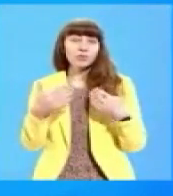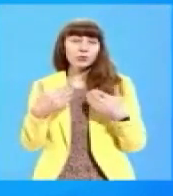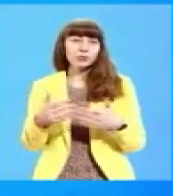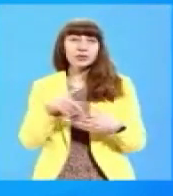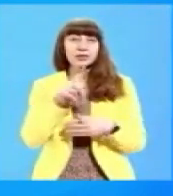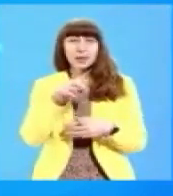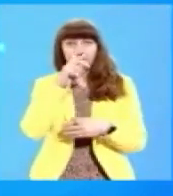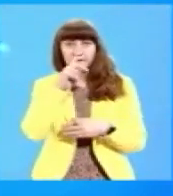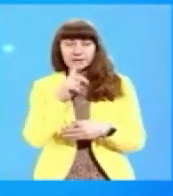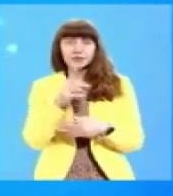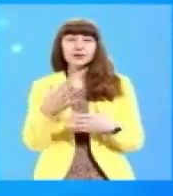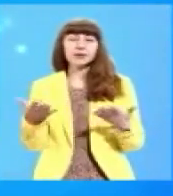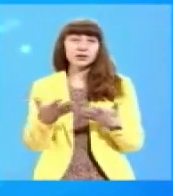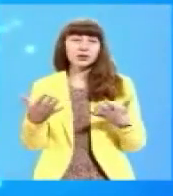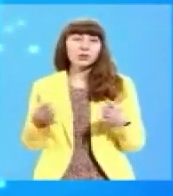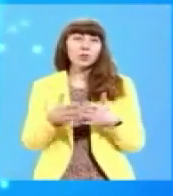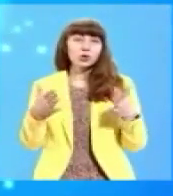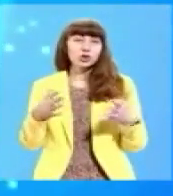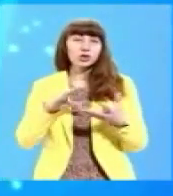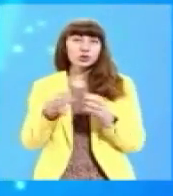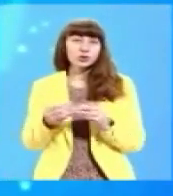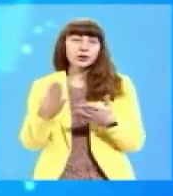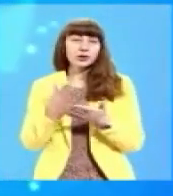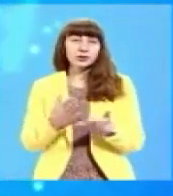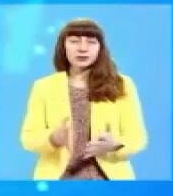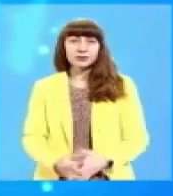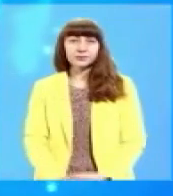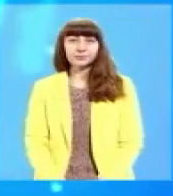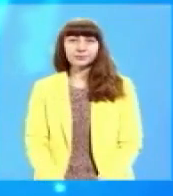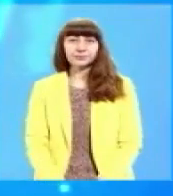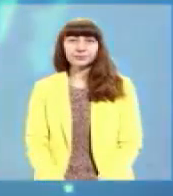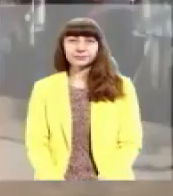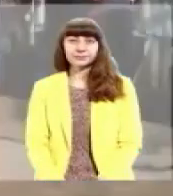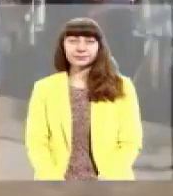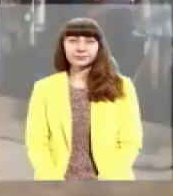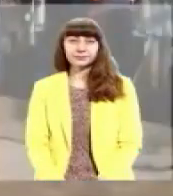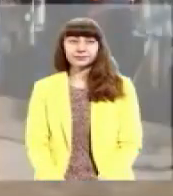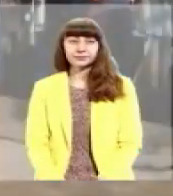регион за месяц и какие сферы достигли наибольшего развития, расскажут мои коллеги.